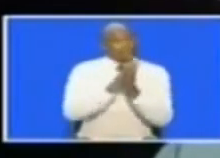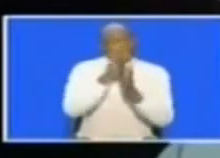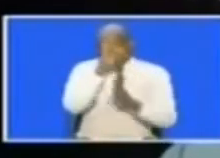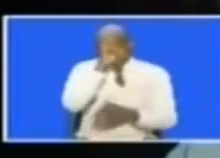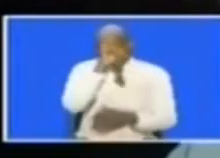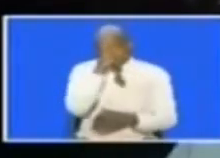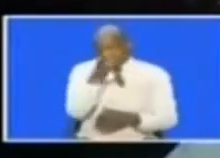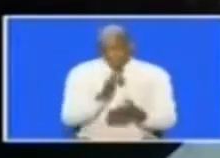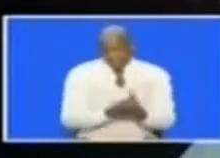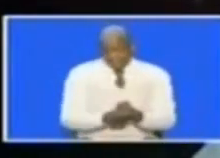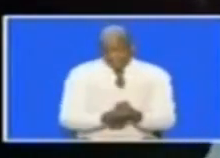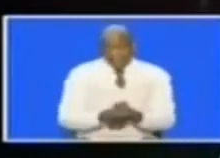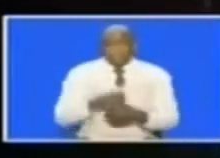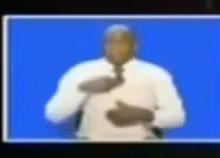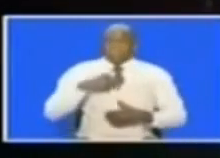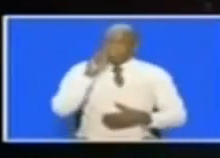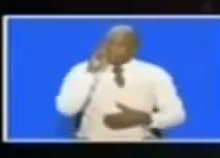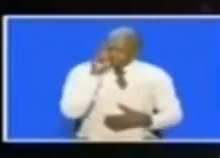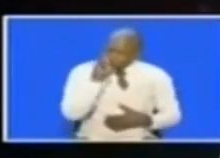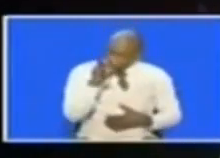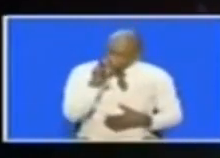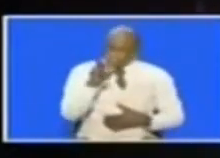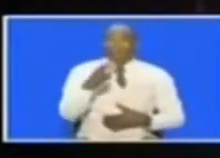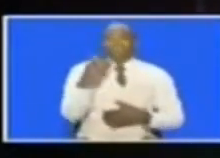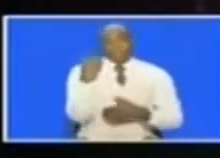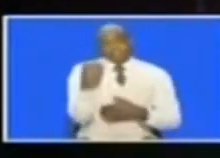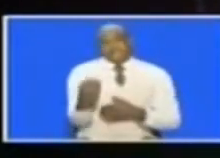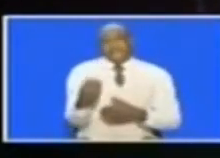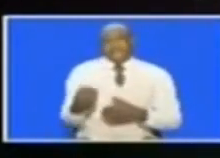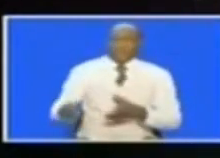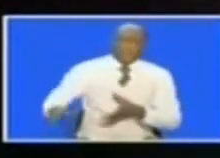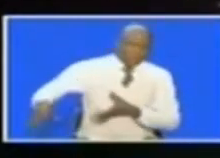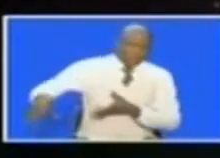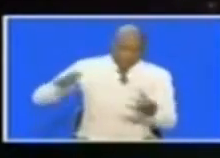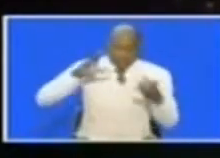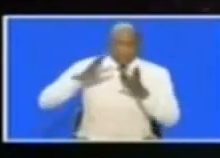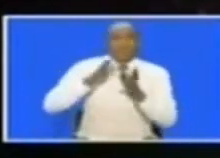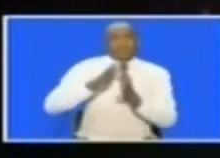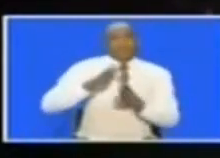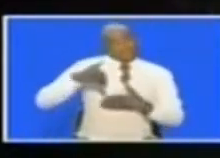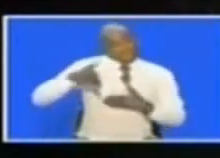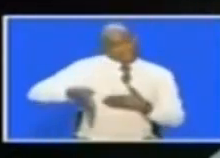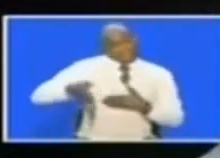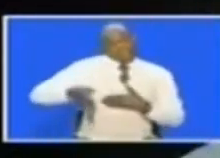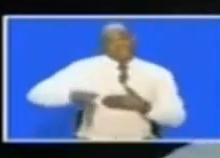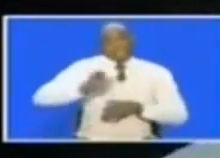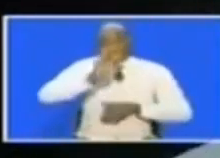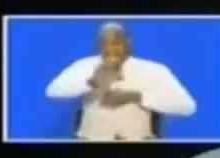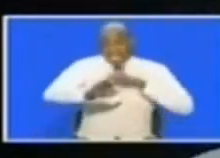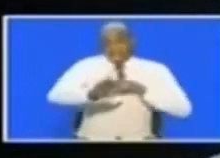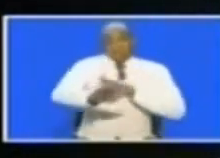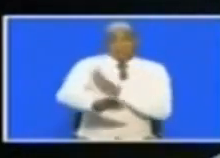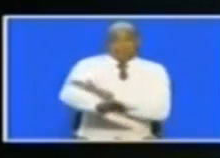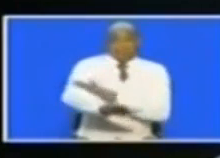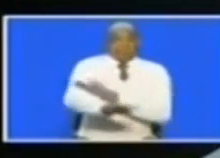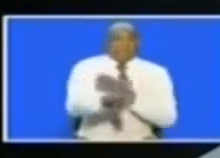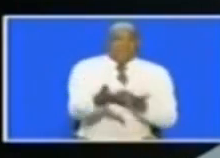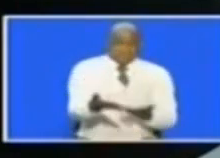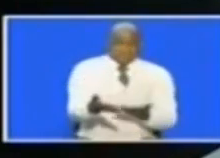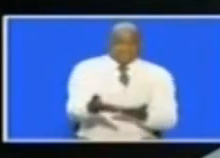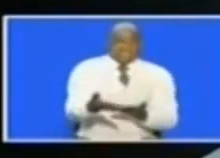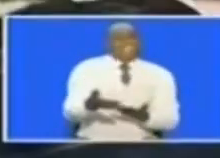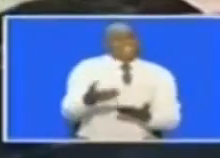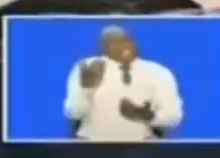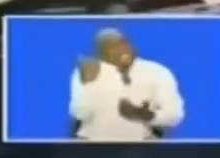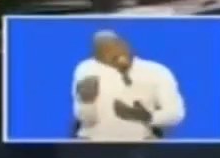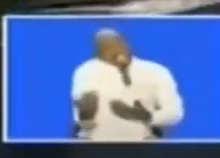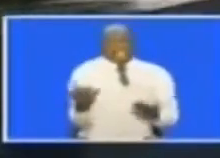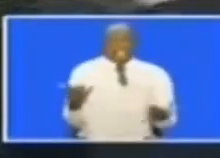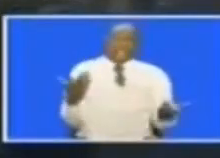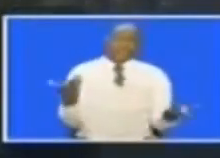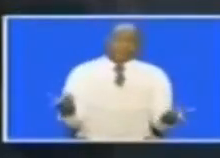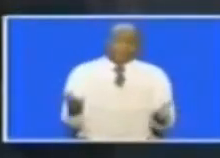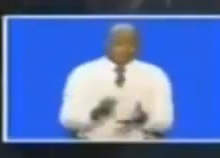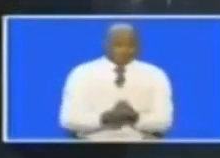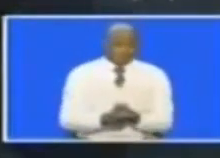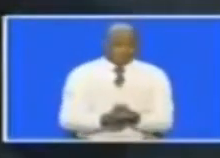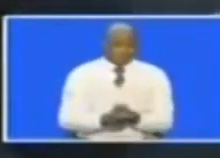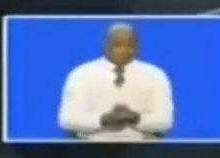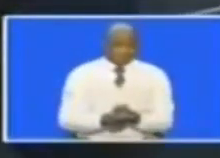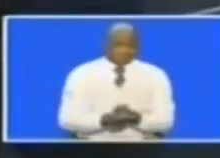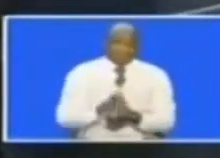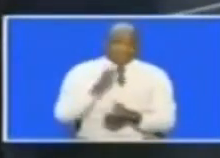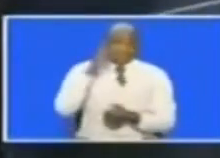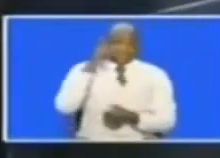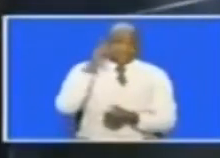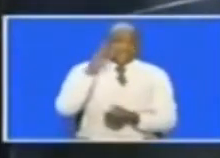polisi. Na nimeona majeraha ya mtoto. Amechomeka hapa, amechomeka sana. Na ni maji limchoma. George